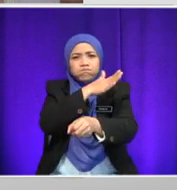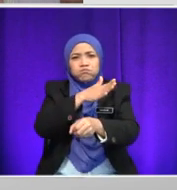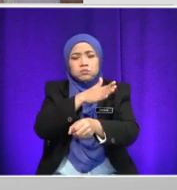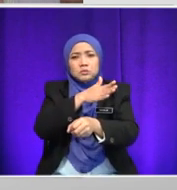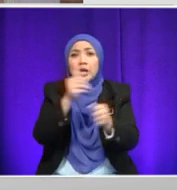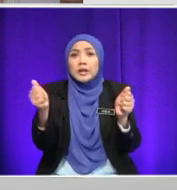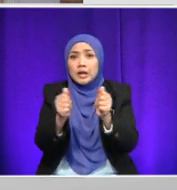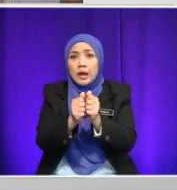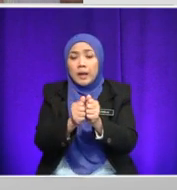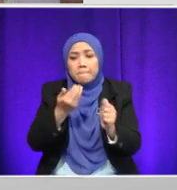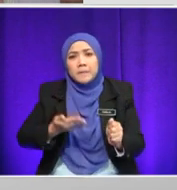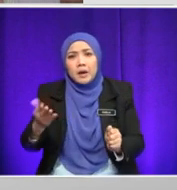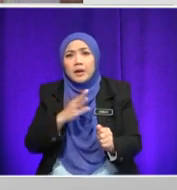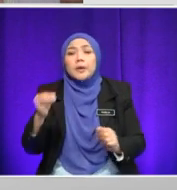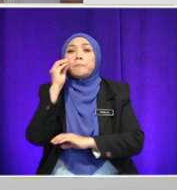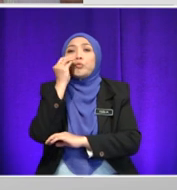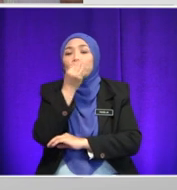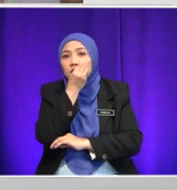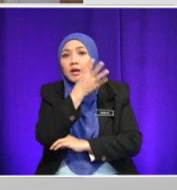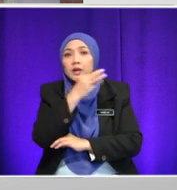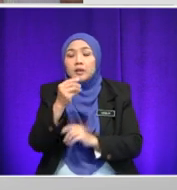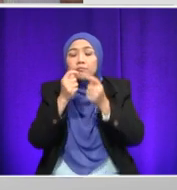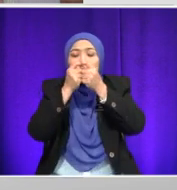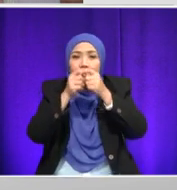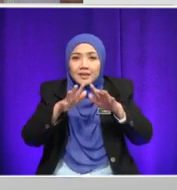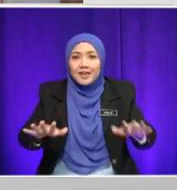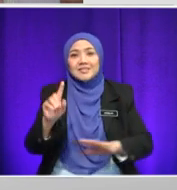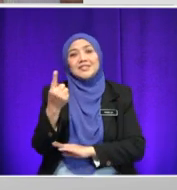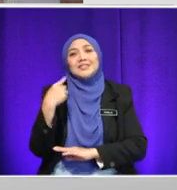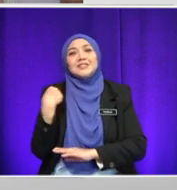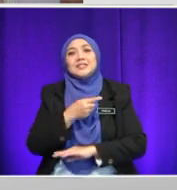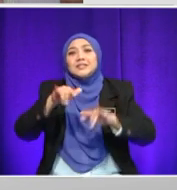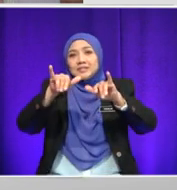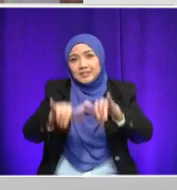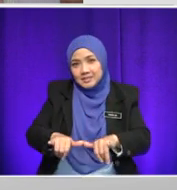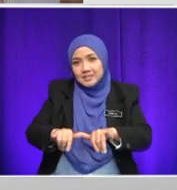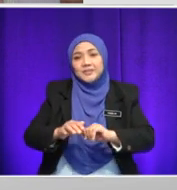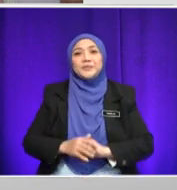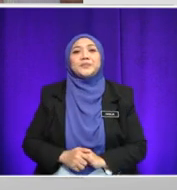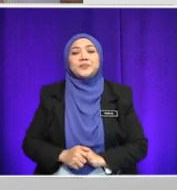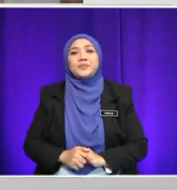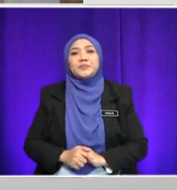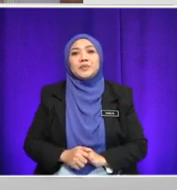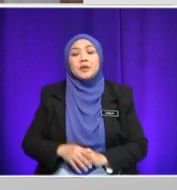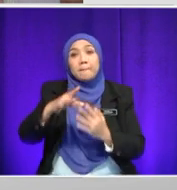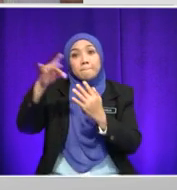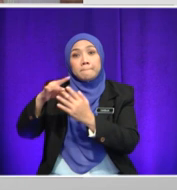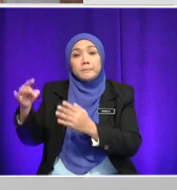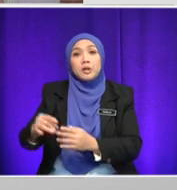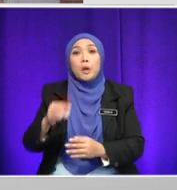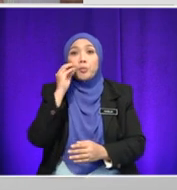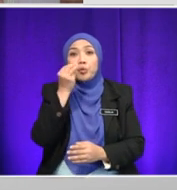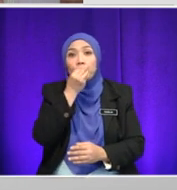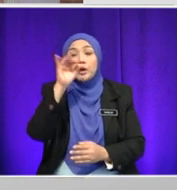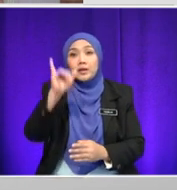selesai dan tenang apabila kita berada di sana oke seterusnya ialah pemilihan bunga segar atau berdaun lebar menjadi pilihan dalam